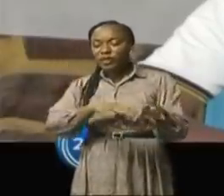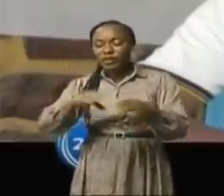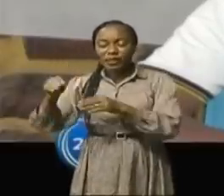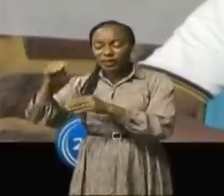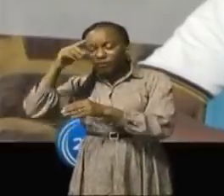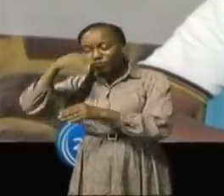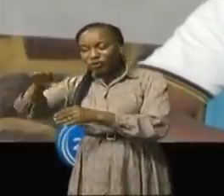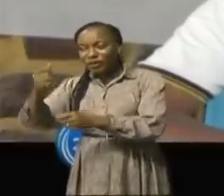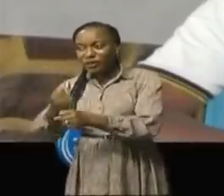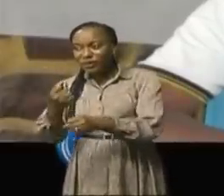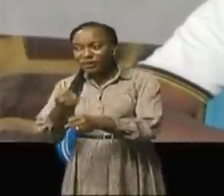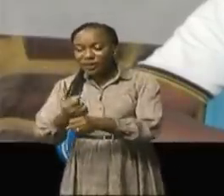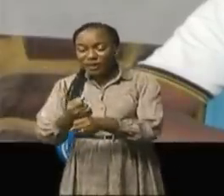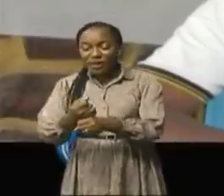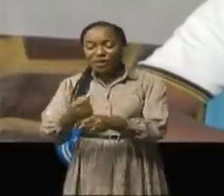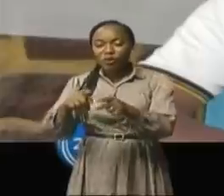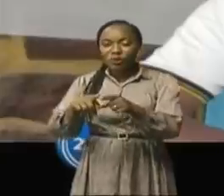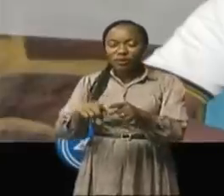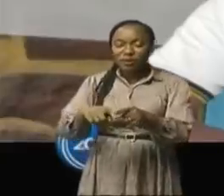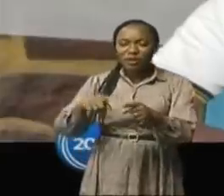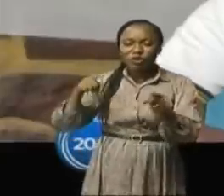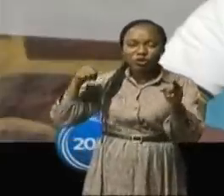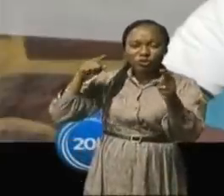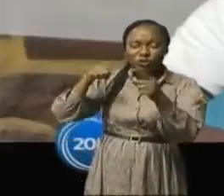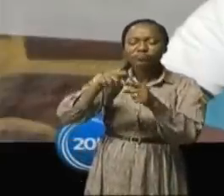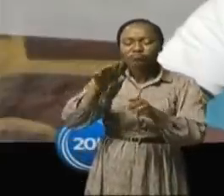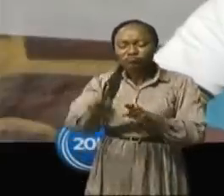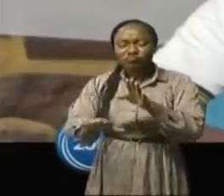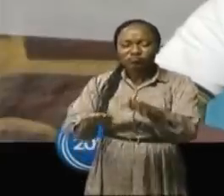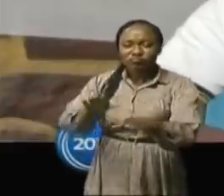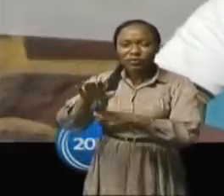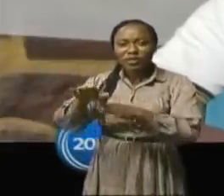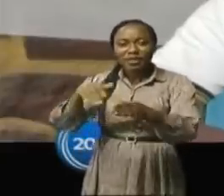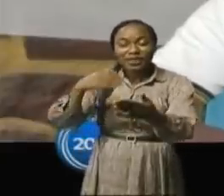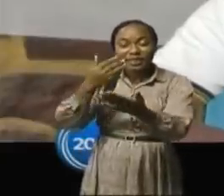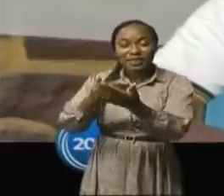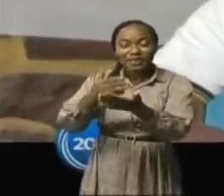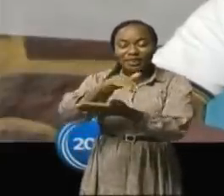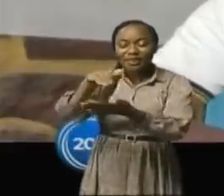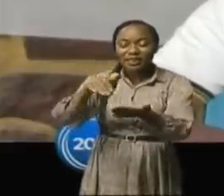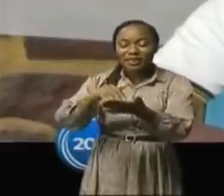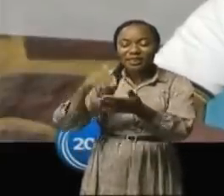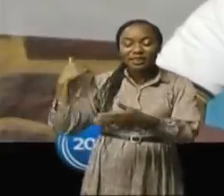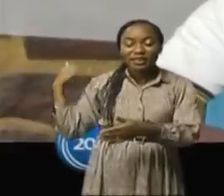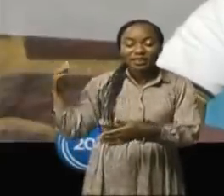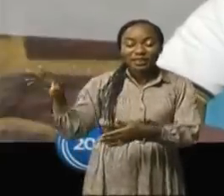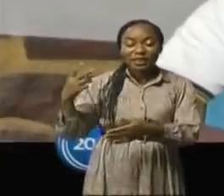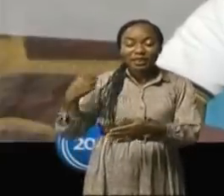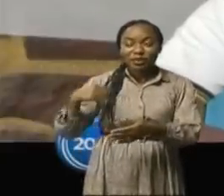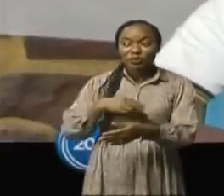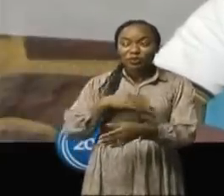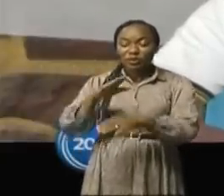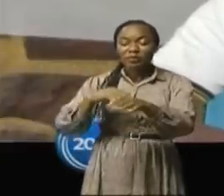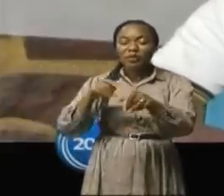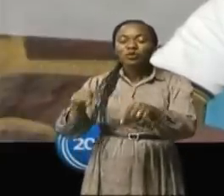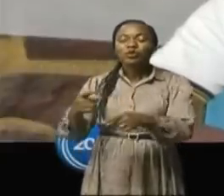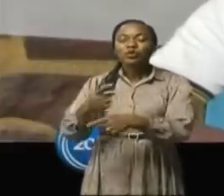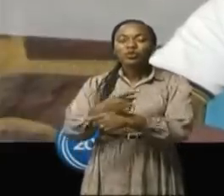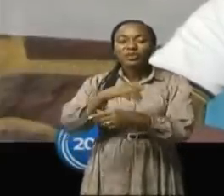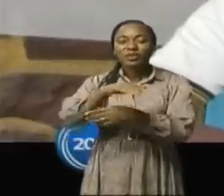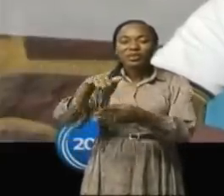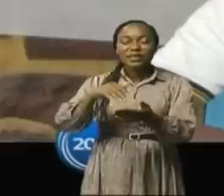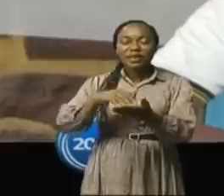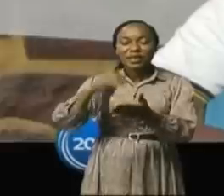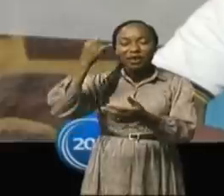d'Alire. Il descendait même à pied jusqu'au niveau du cercle d'État que nous appelons aujourd'hui cercle